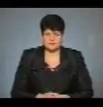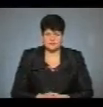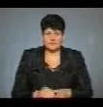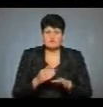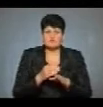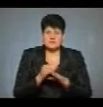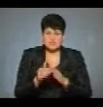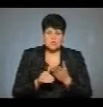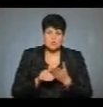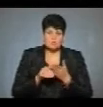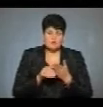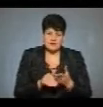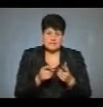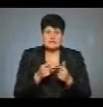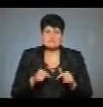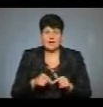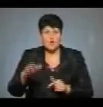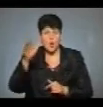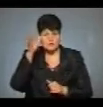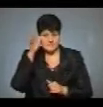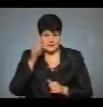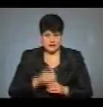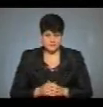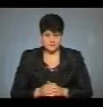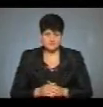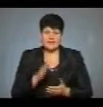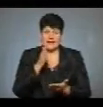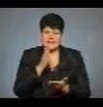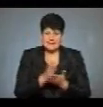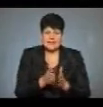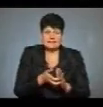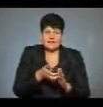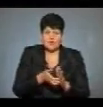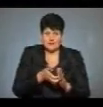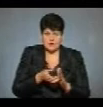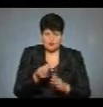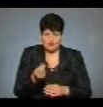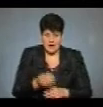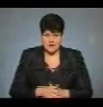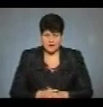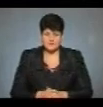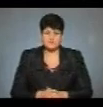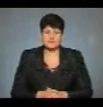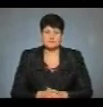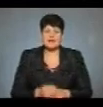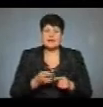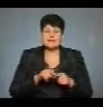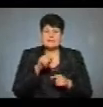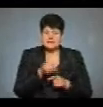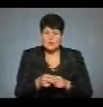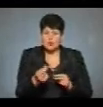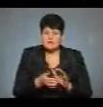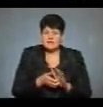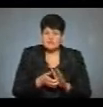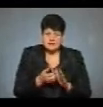частині субвенції на сферу освіти є недофінансування. І цих коштів не